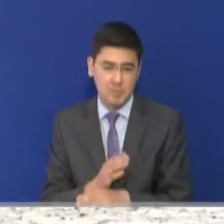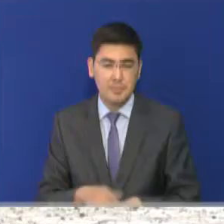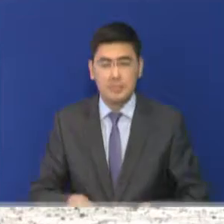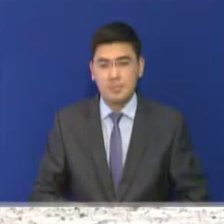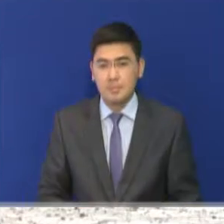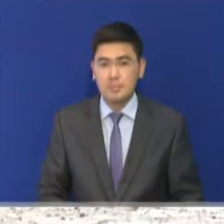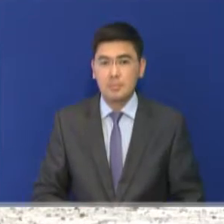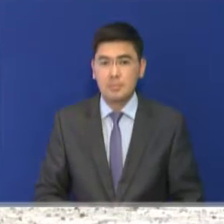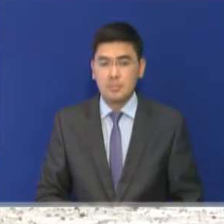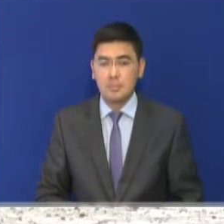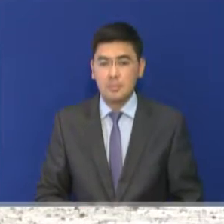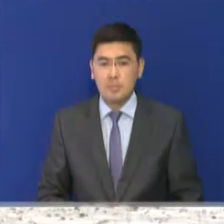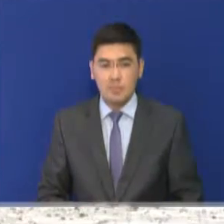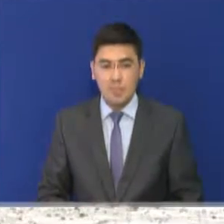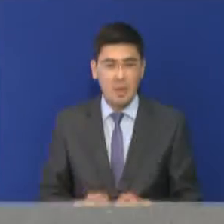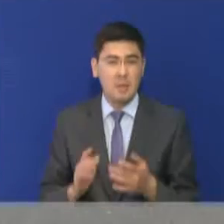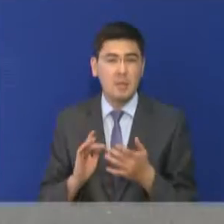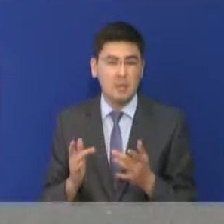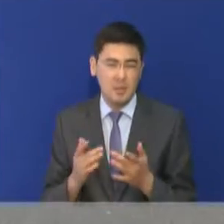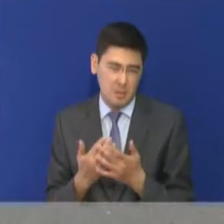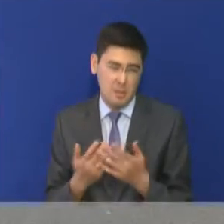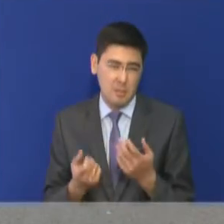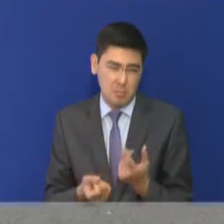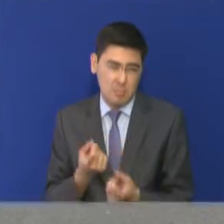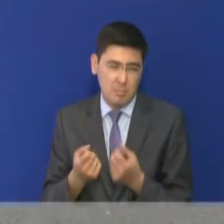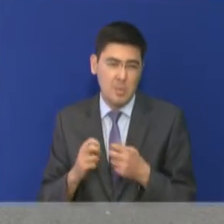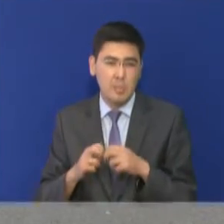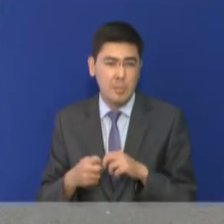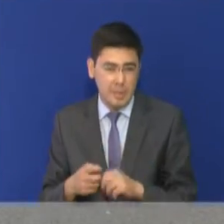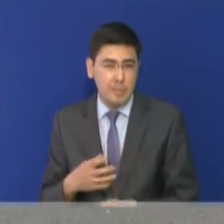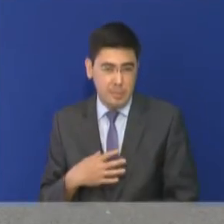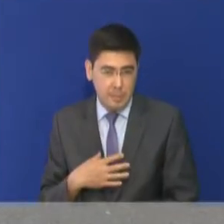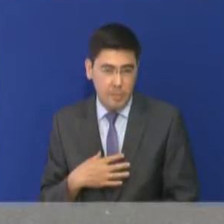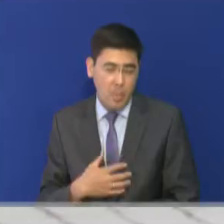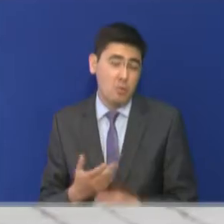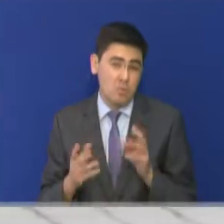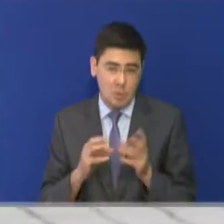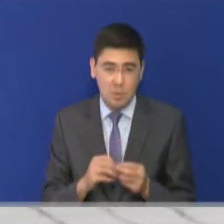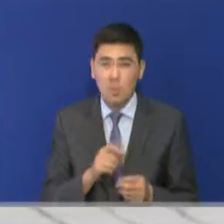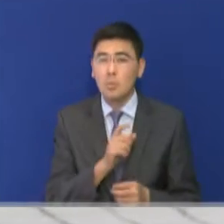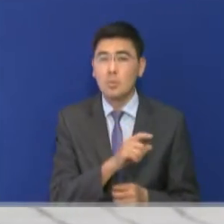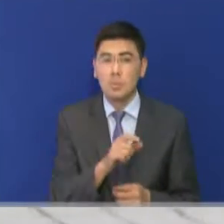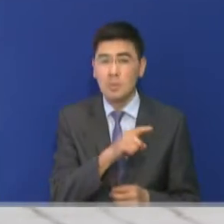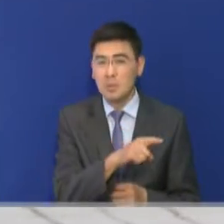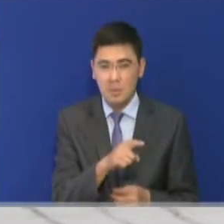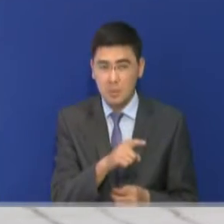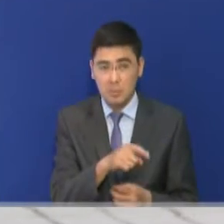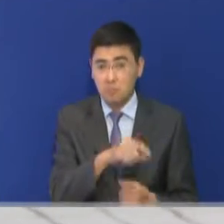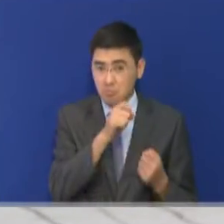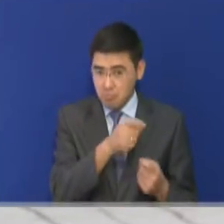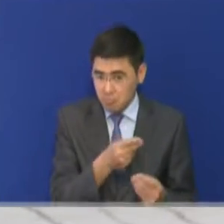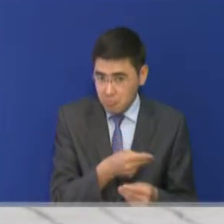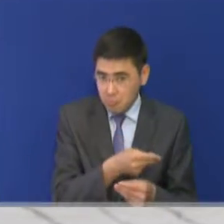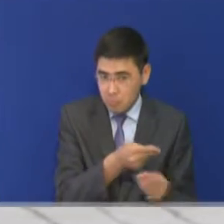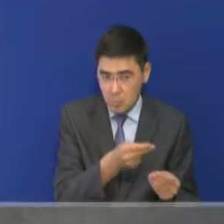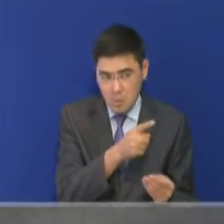Мурата Куржихаева, за это время на портале возникали технические неполадки. По этой причине некоторые граждане, кому пособие было одобрено, до сих